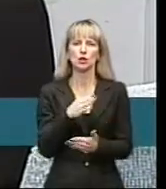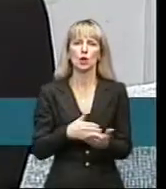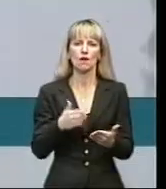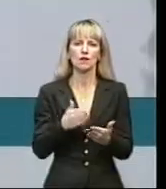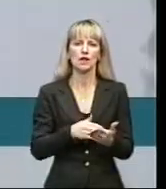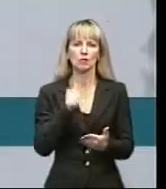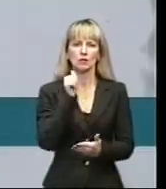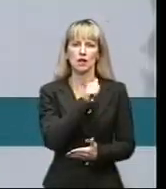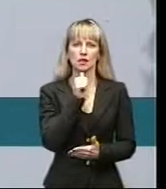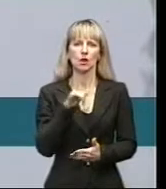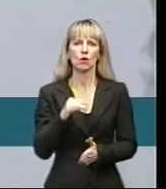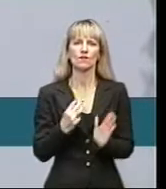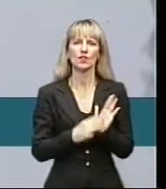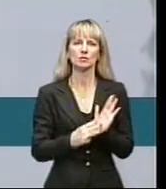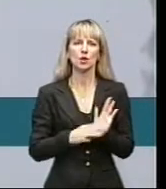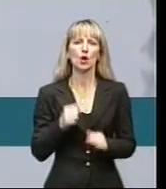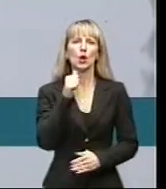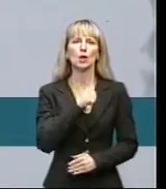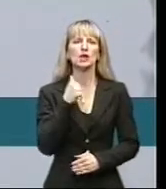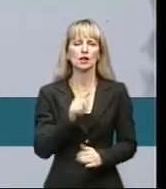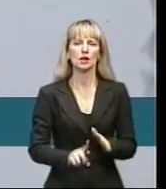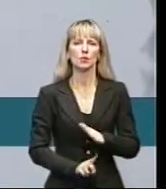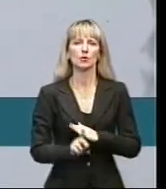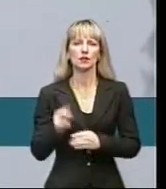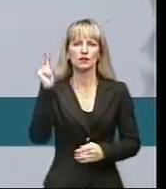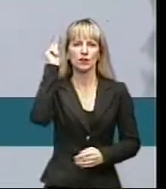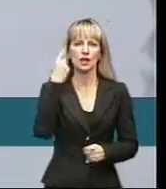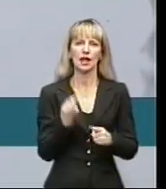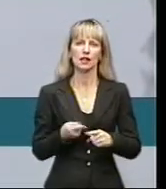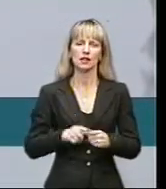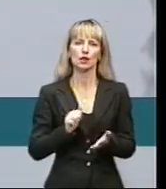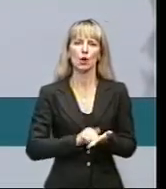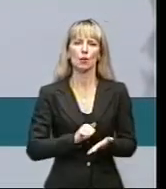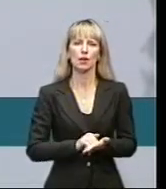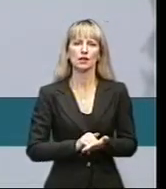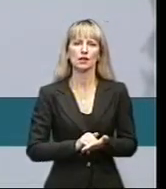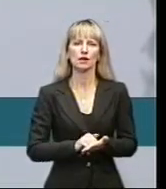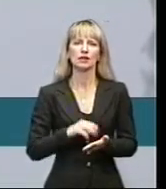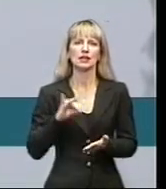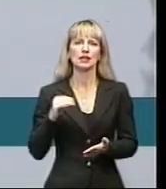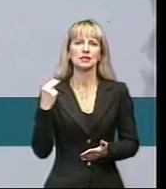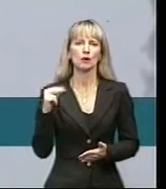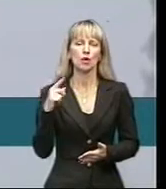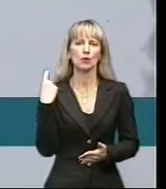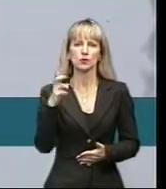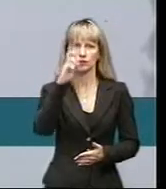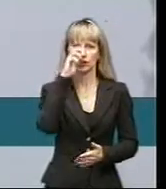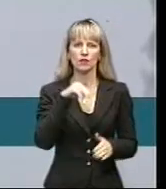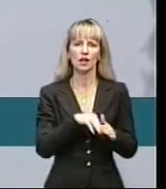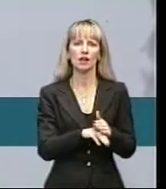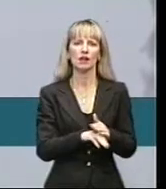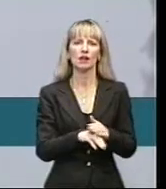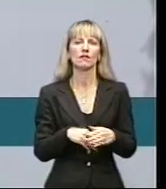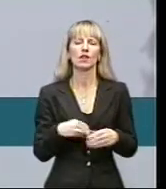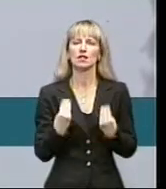У 80-ті роки почалося вивчення цих документів, І Запорізький обласний державний архів надавав